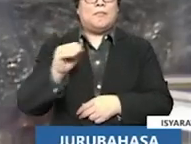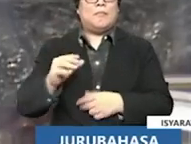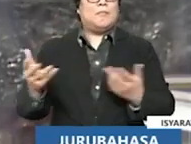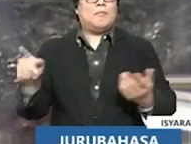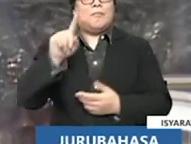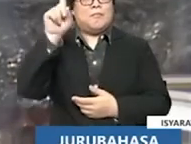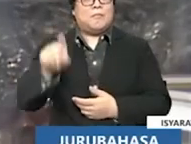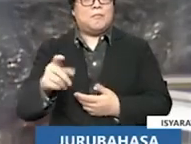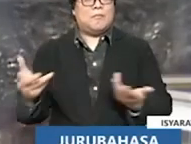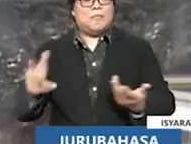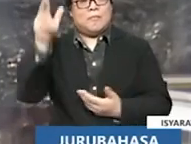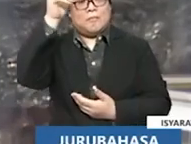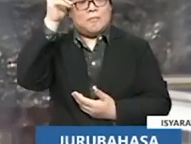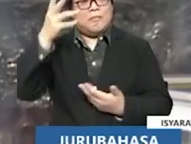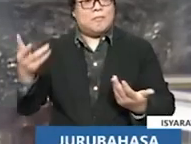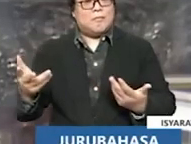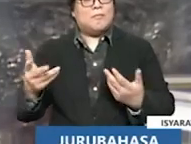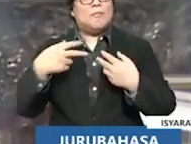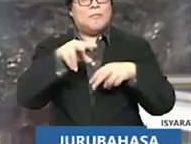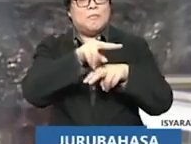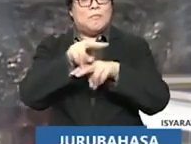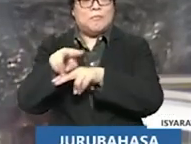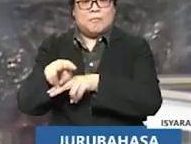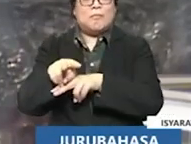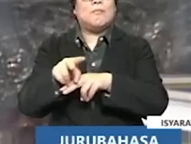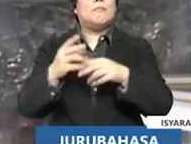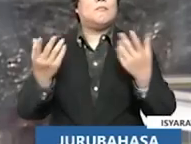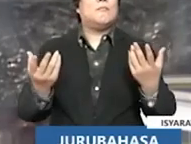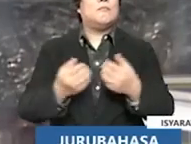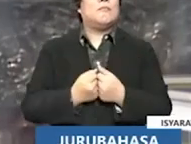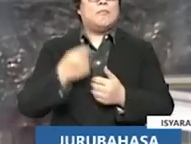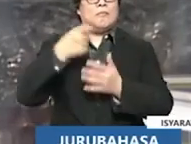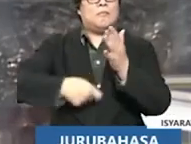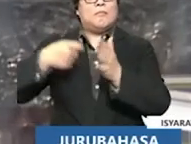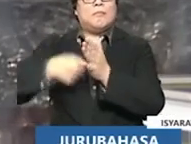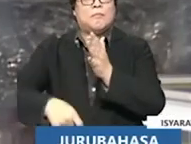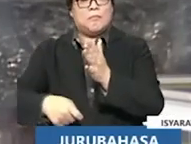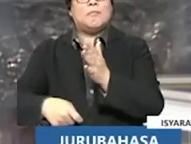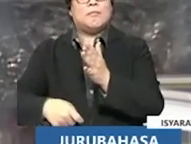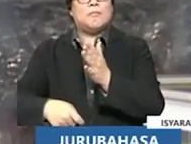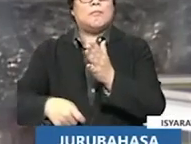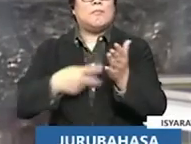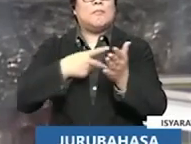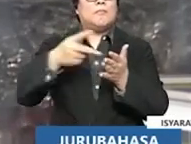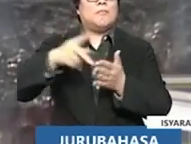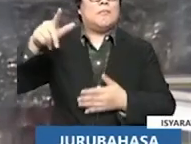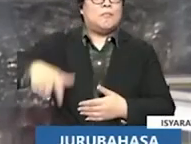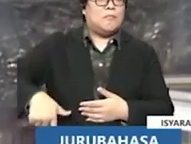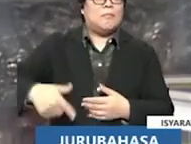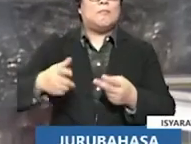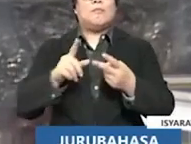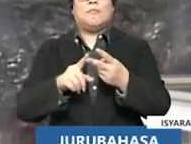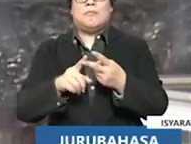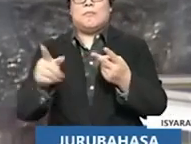adakah kerajaan telah memantau kadar charge yang telah dikenakan bagi pembayaran lewat, dan juga